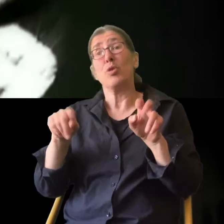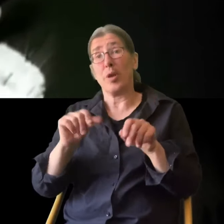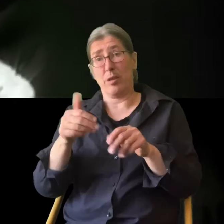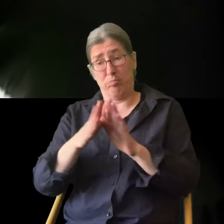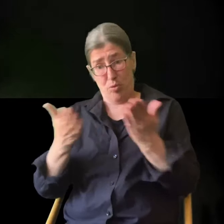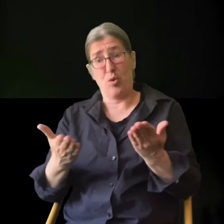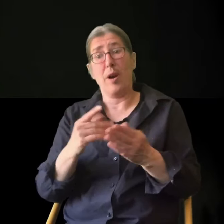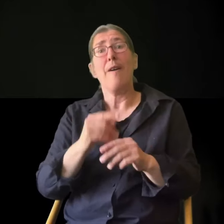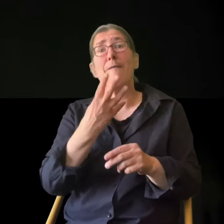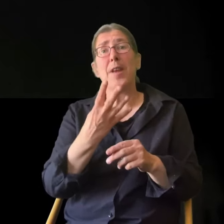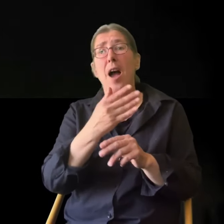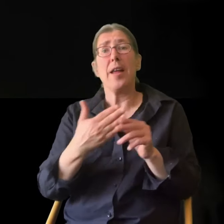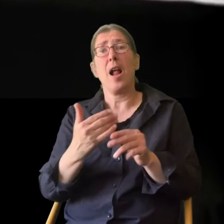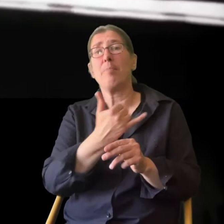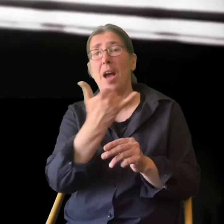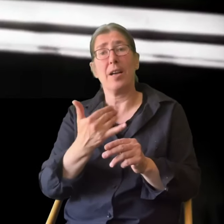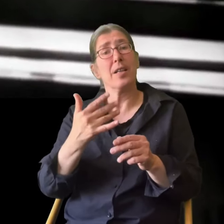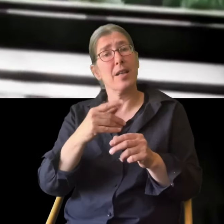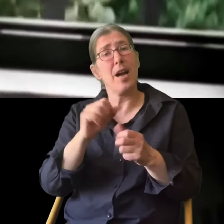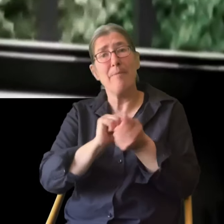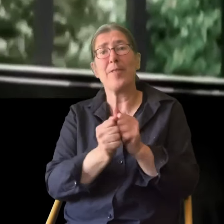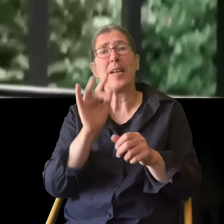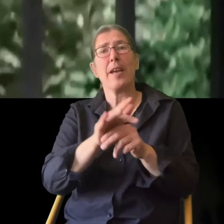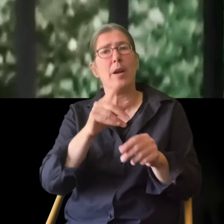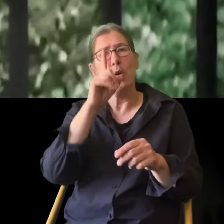des Kampfes gegen Lüge, Dummheit und Feigheit nennen.